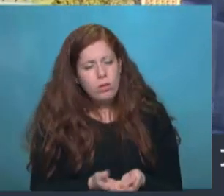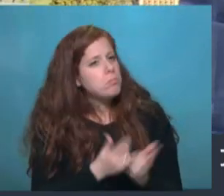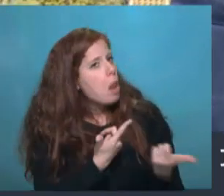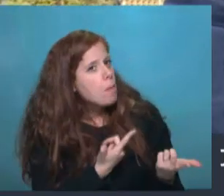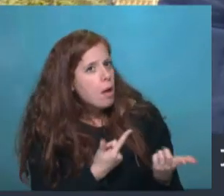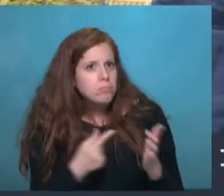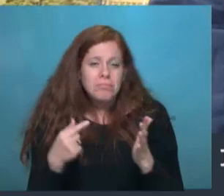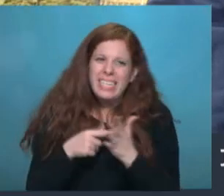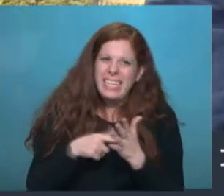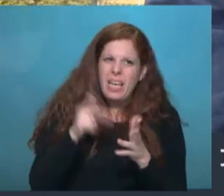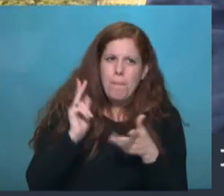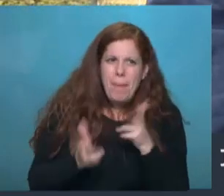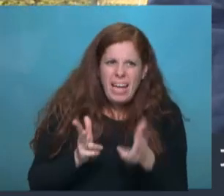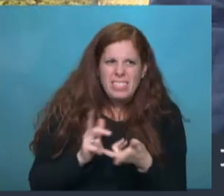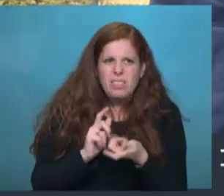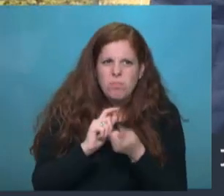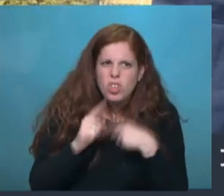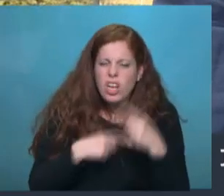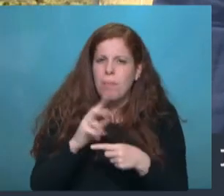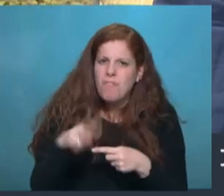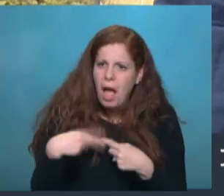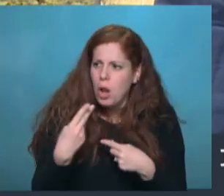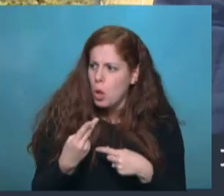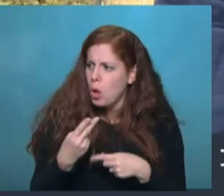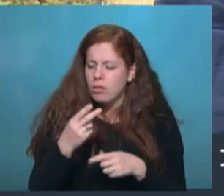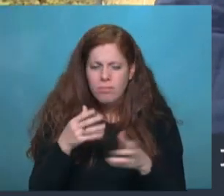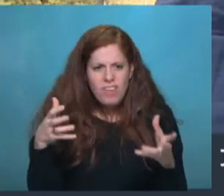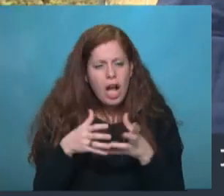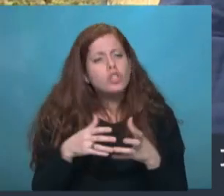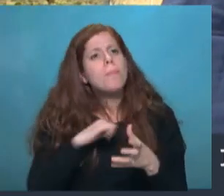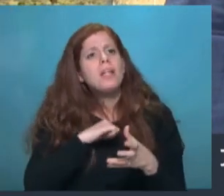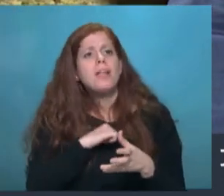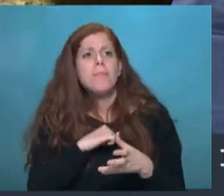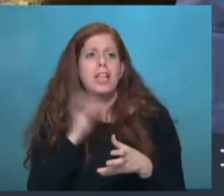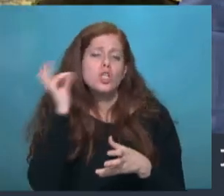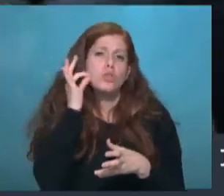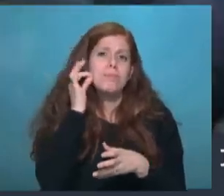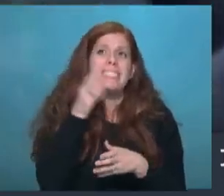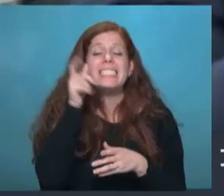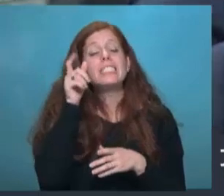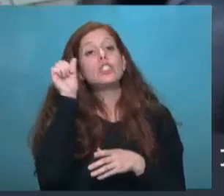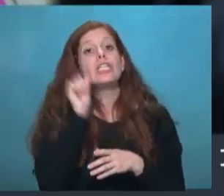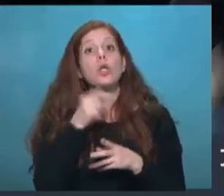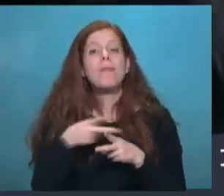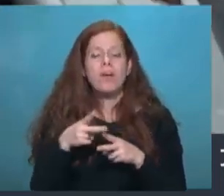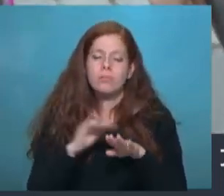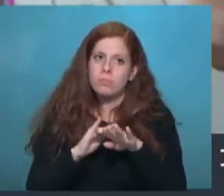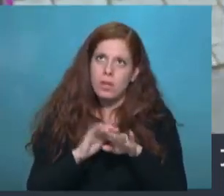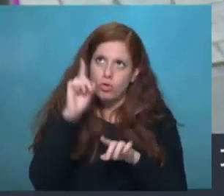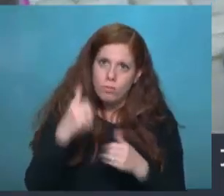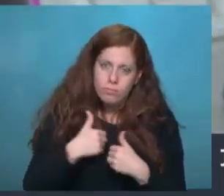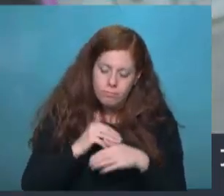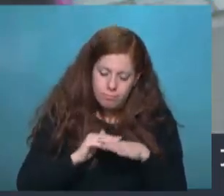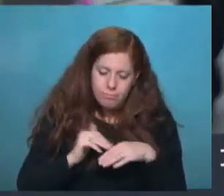מרץ נהייתה עם השנים מפלגה כזאת שמתעניינת רק בנשים אשכנזיות. סליחה, אלוהים שיעזור לי. אני!